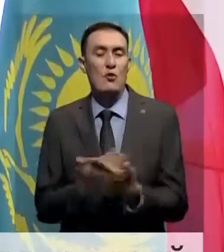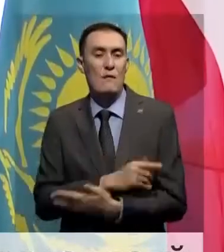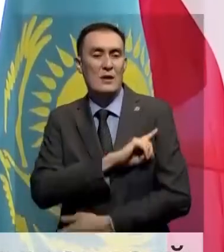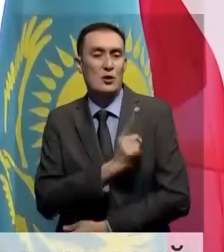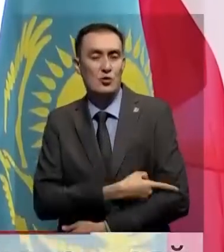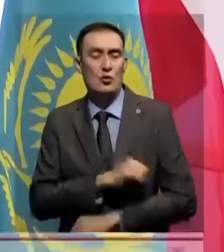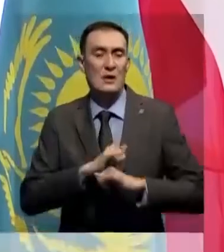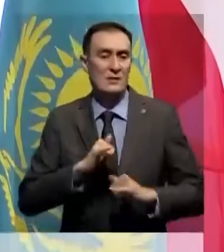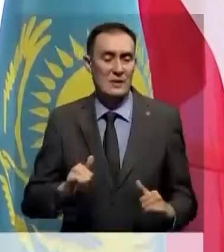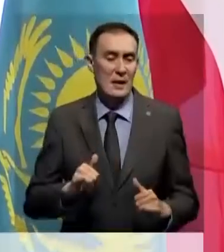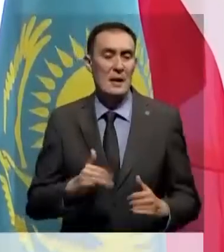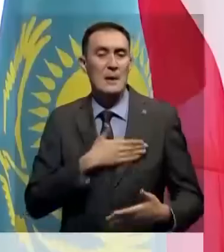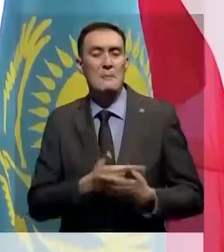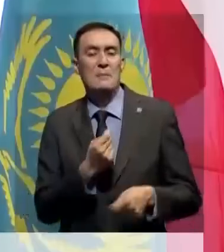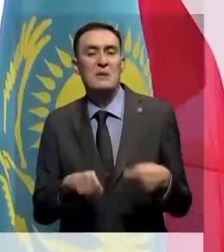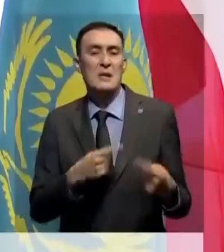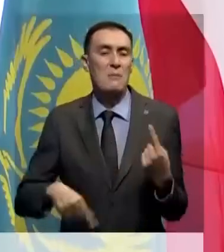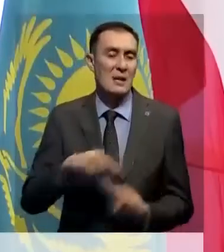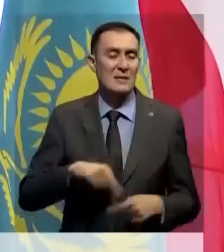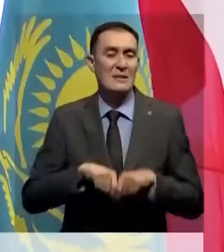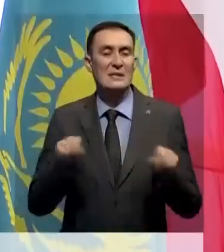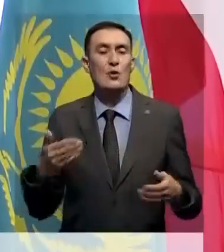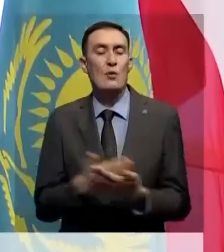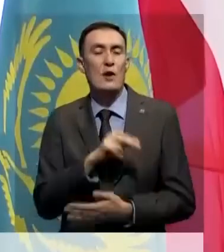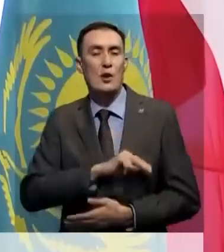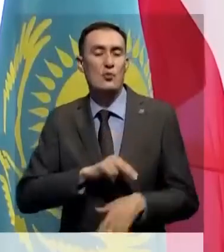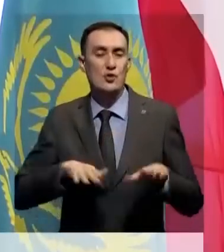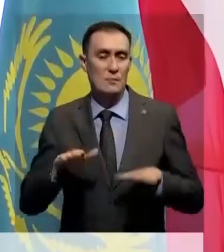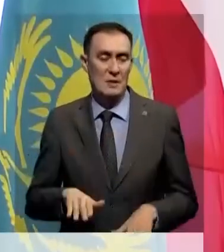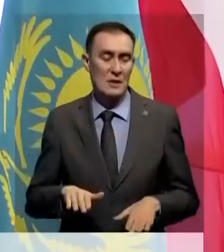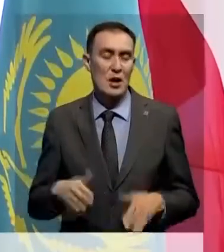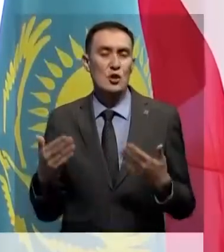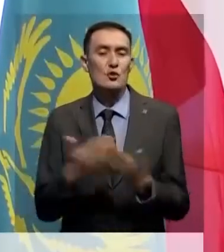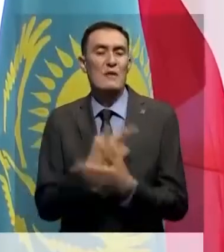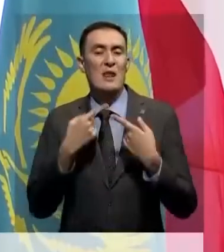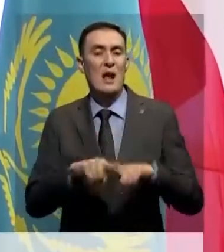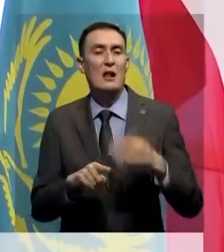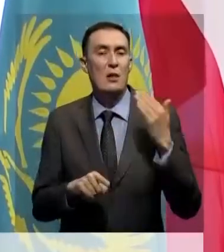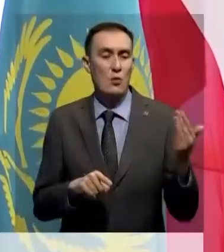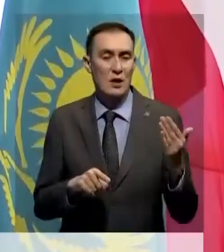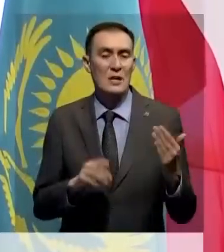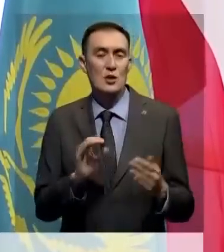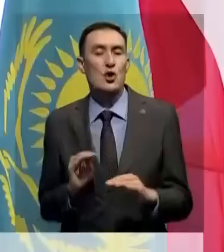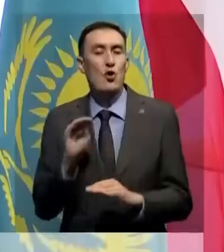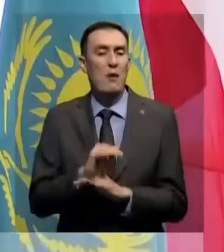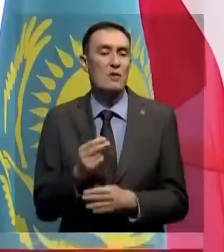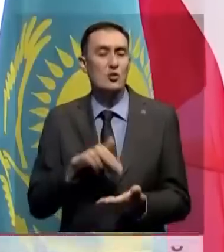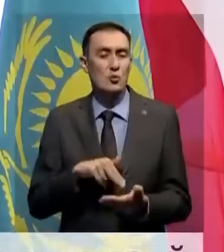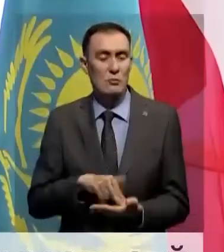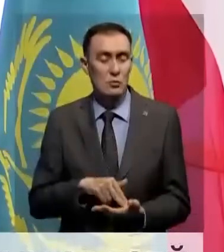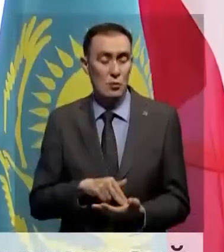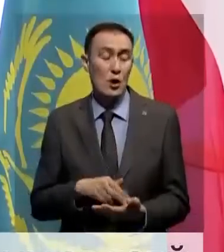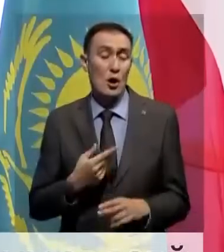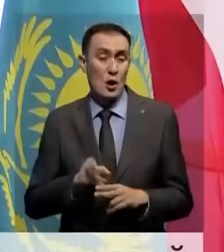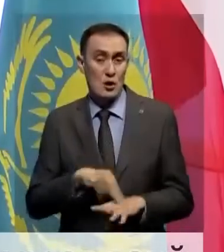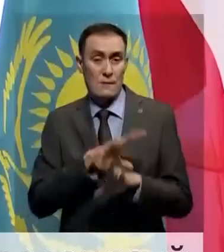развитию предпринимательства, созданию новых рабочих мест с новой технологией, с добавленной стоимостью. То